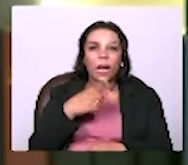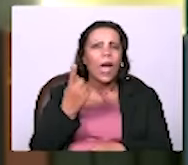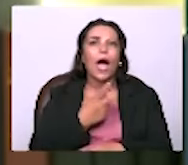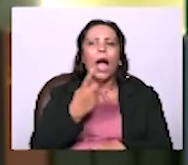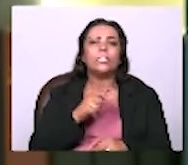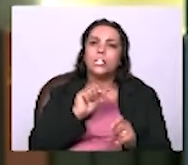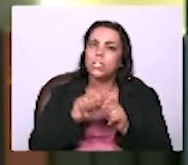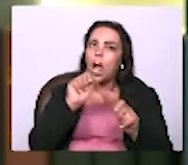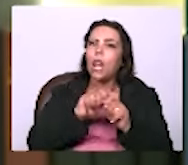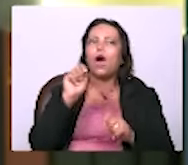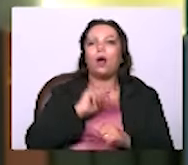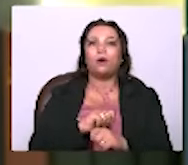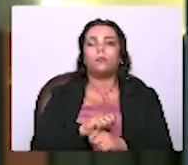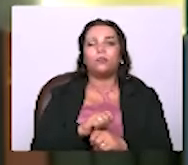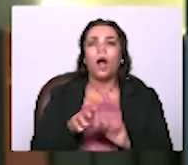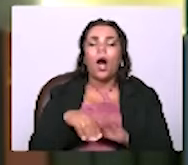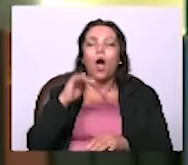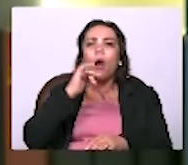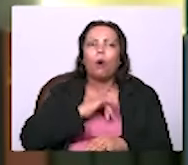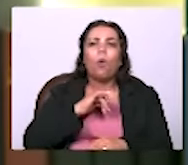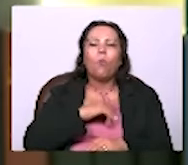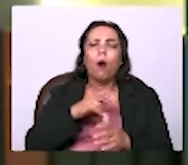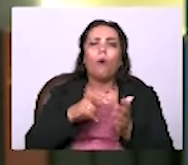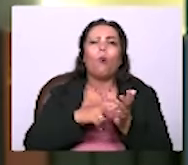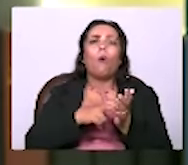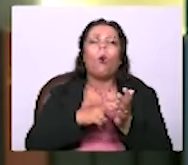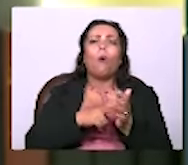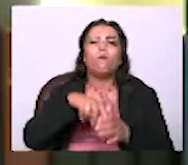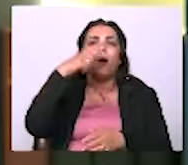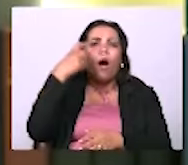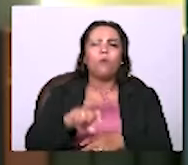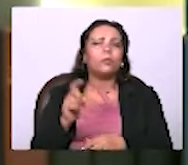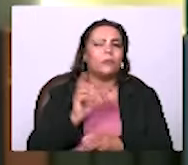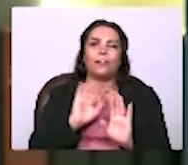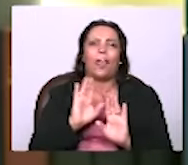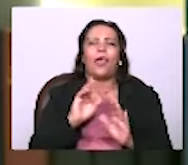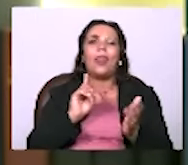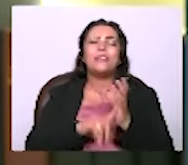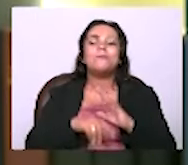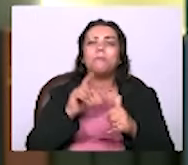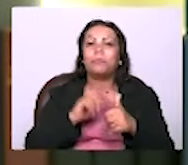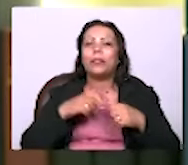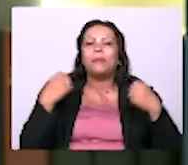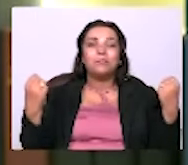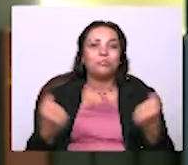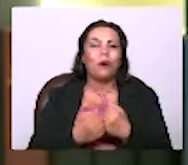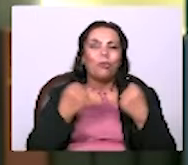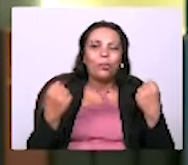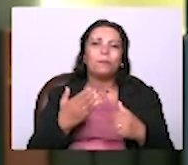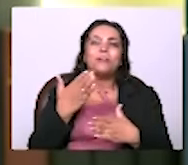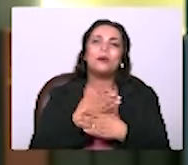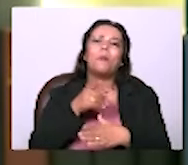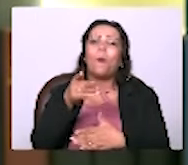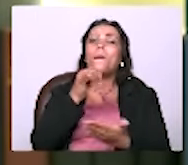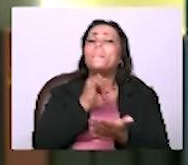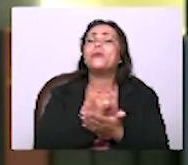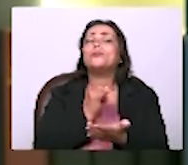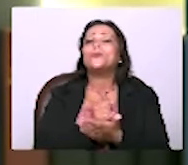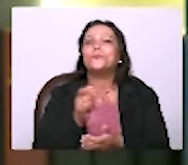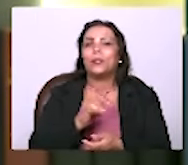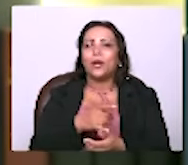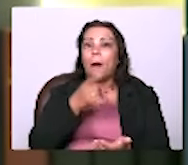عايز دايما يبقى مسكون بالخوف في كل موقف بيعمله عايزين ندربه على المسؤوليه